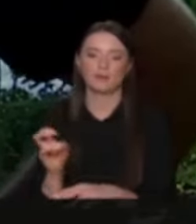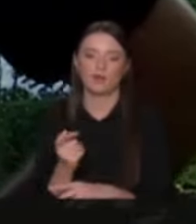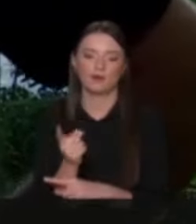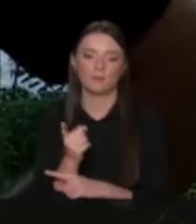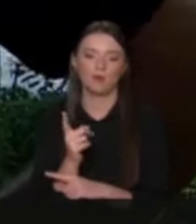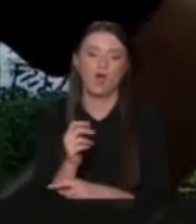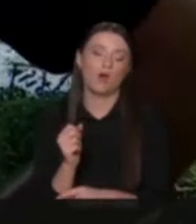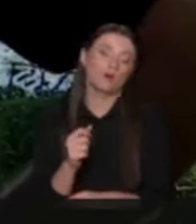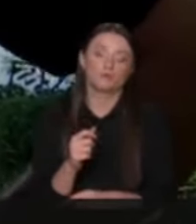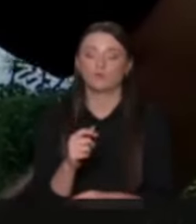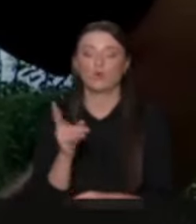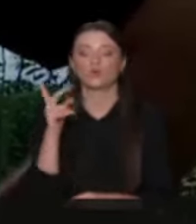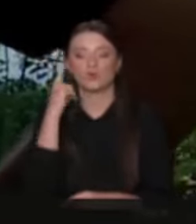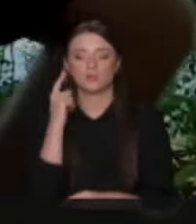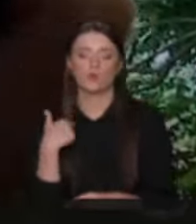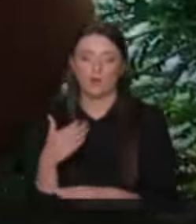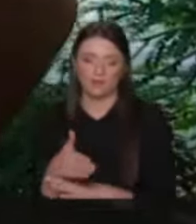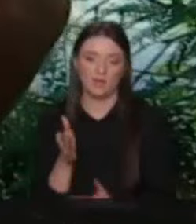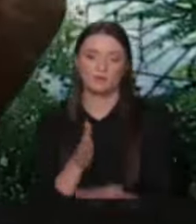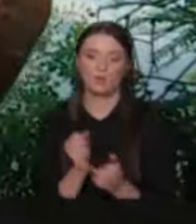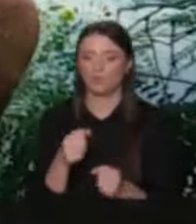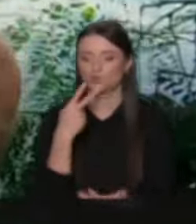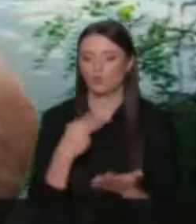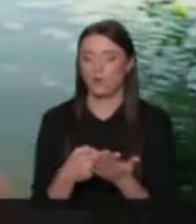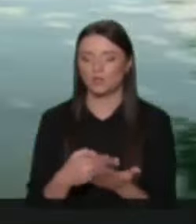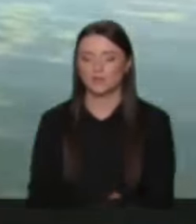знав. А риба вон у мене є. Можу показати.